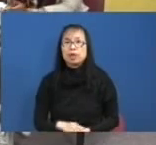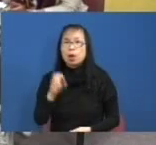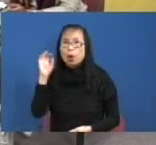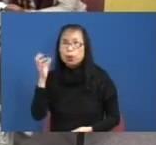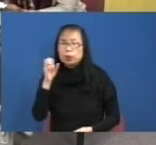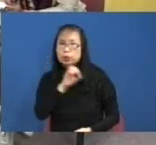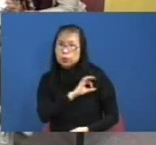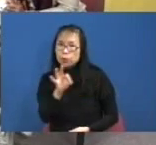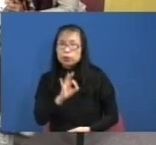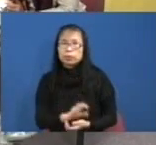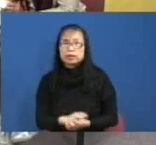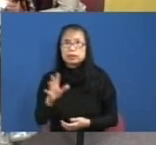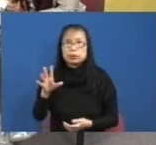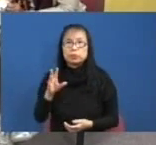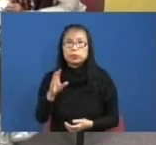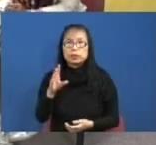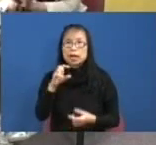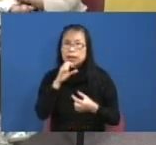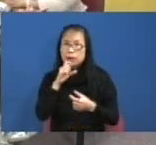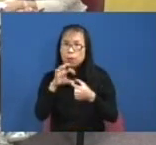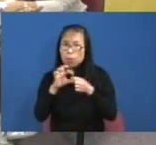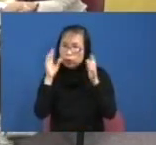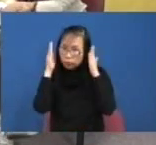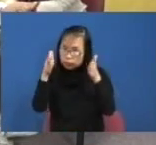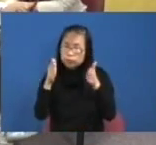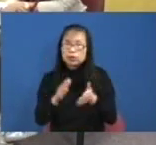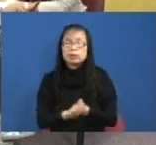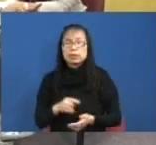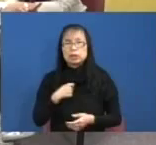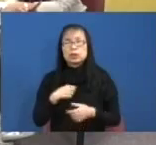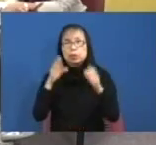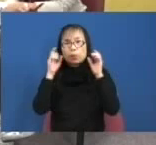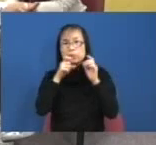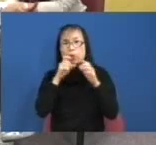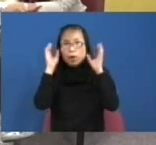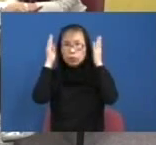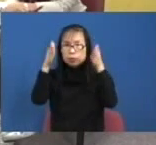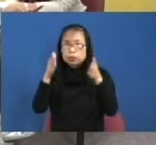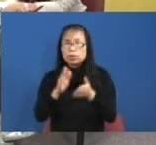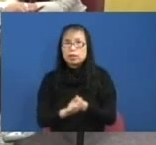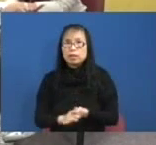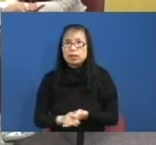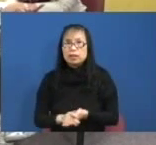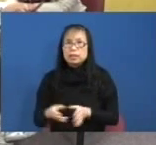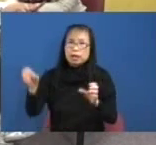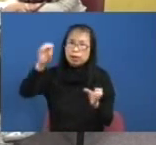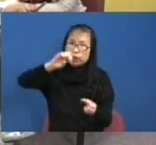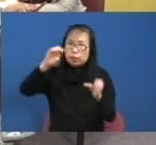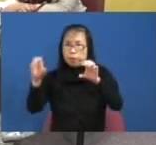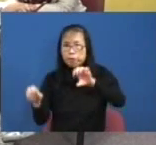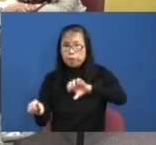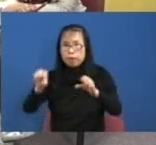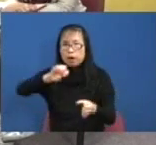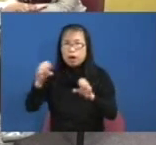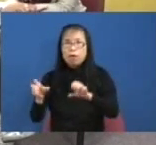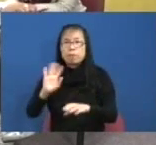係呢類大家都會有關注到嚟？而家都 有關注，因為呢啲係一啲化學嘅物質，就唔係